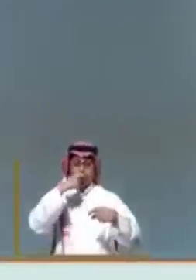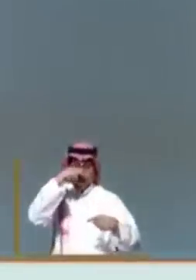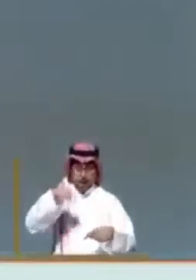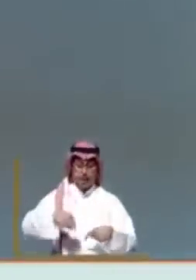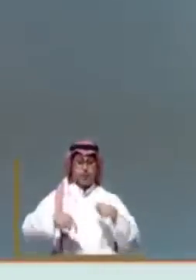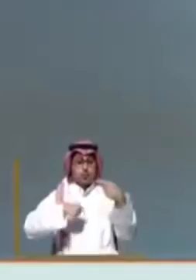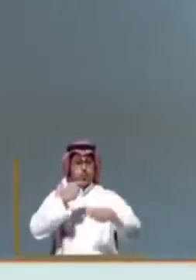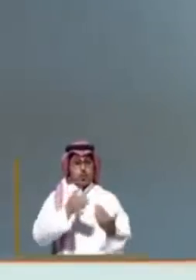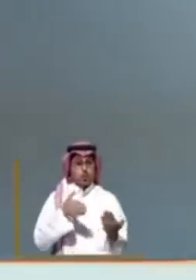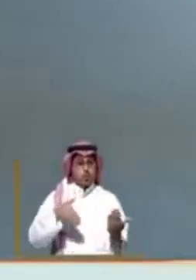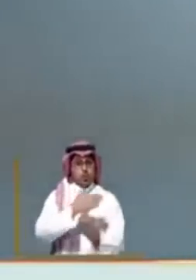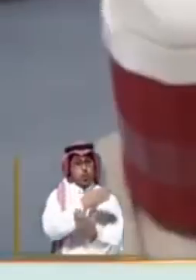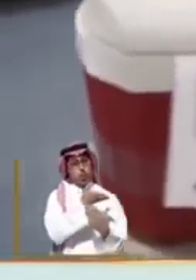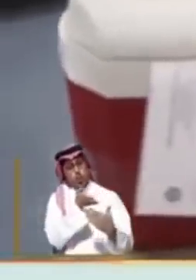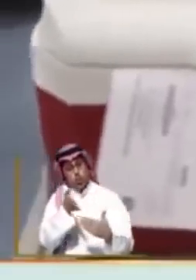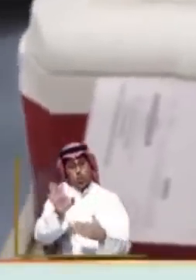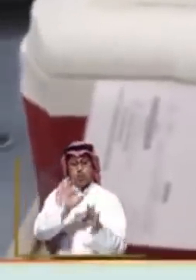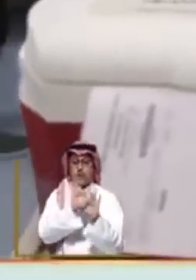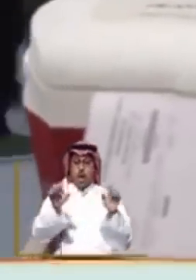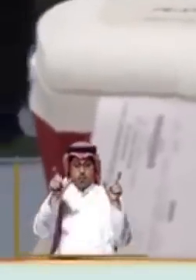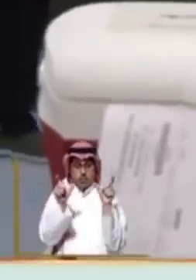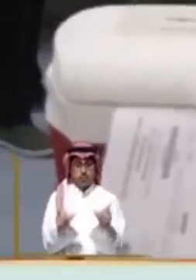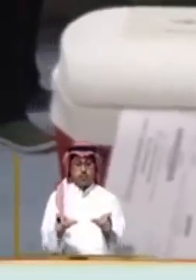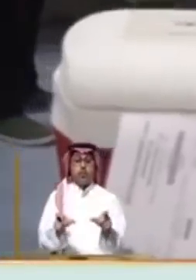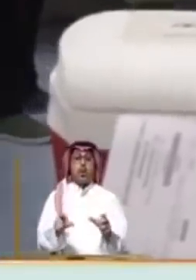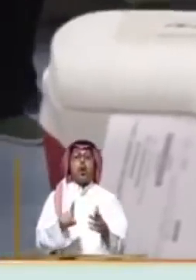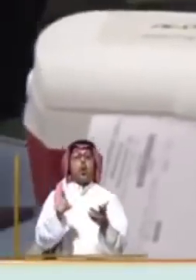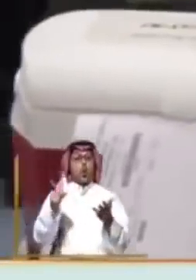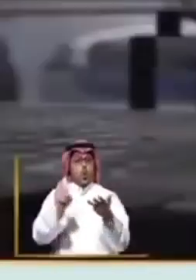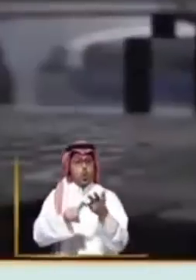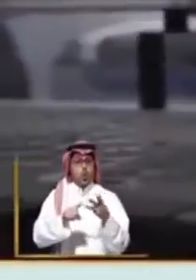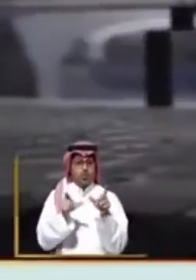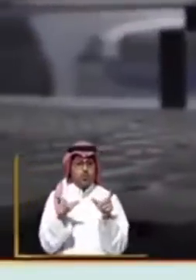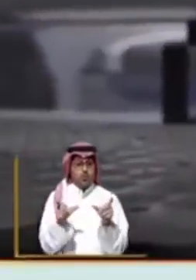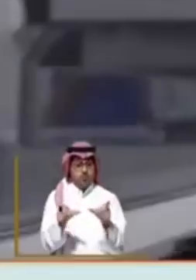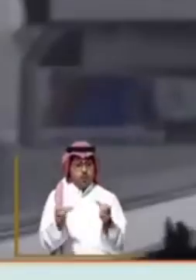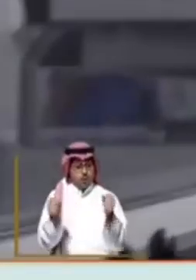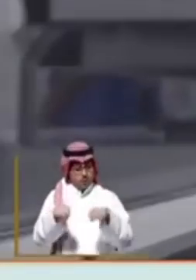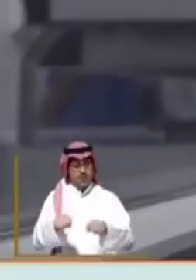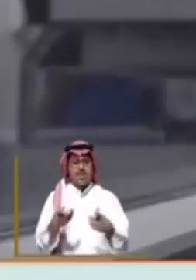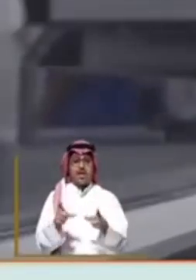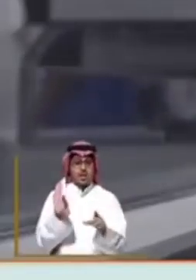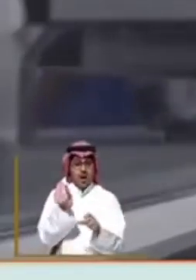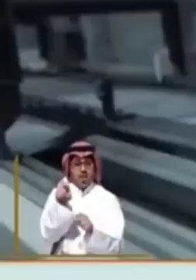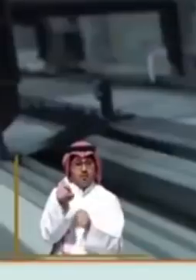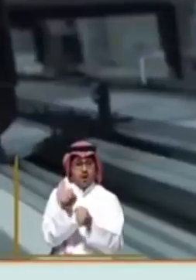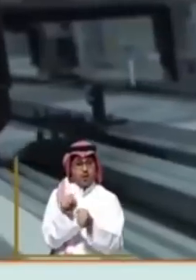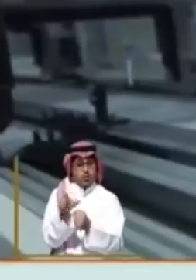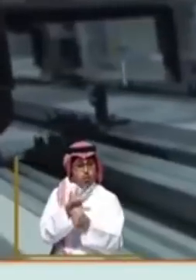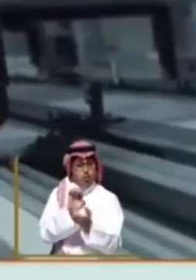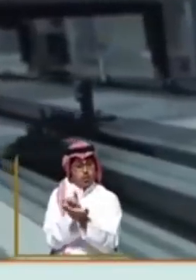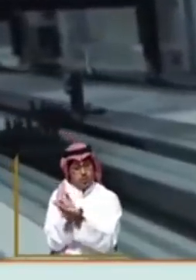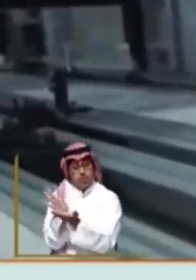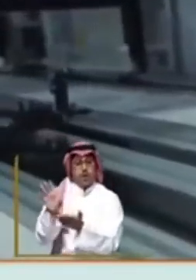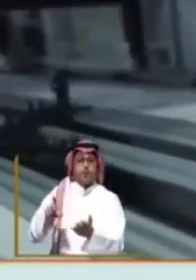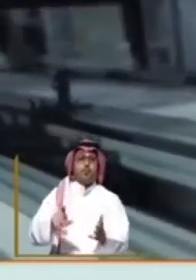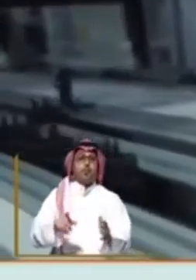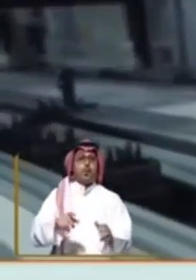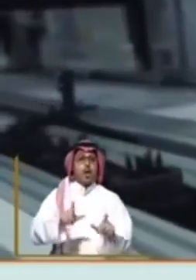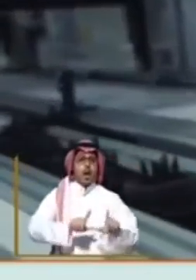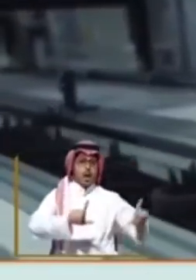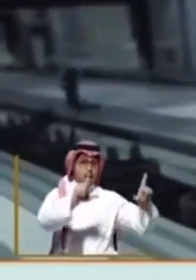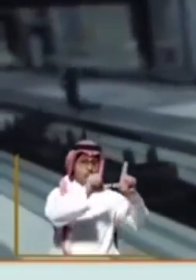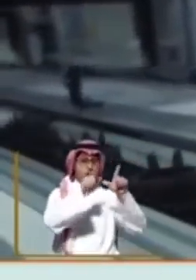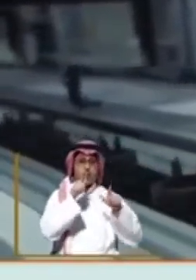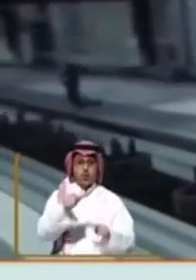كافة في منافذ الدخول وتعزيزها واتخاذ الإجراءات الاحترازية كافة للتصدي له ومنع انتشاره. وأثنت